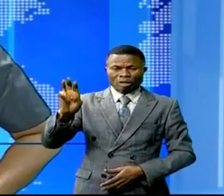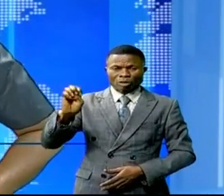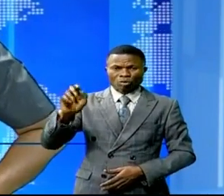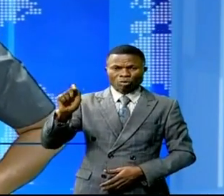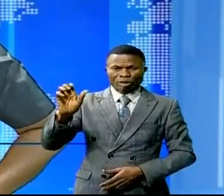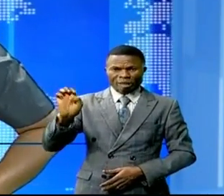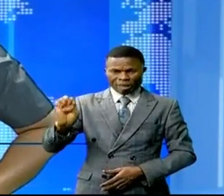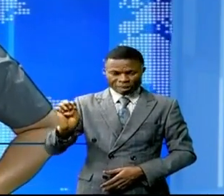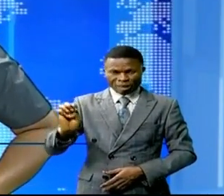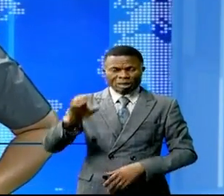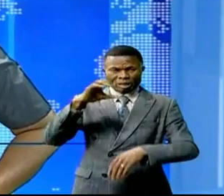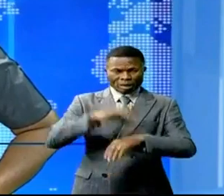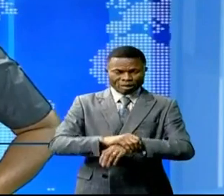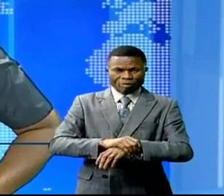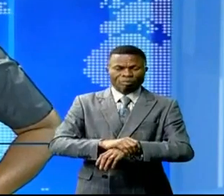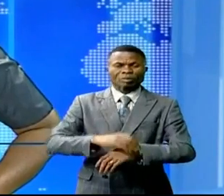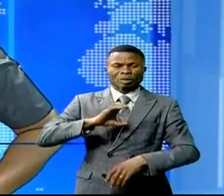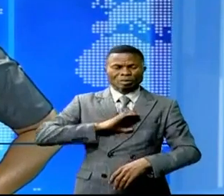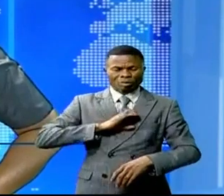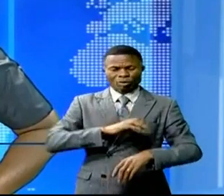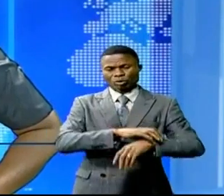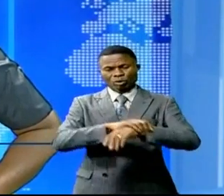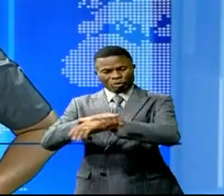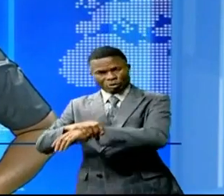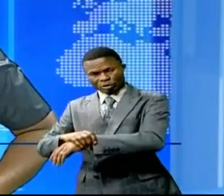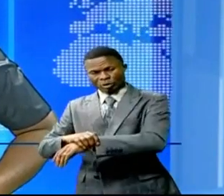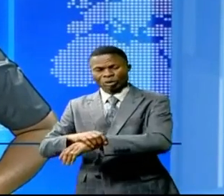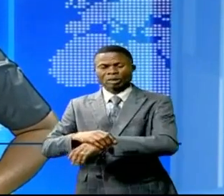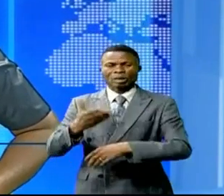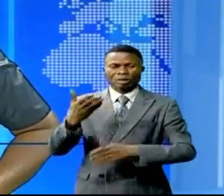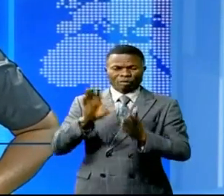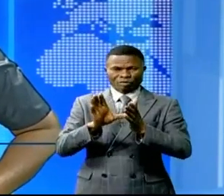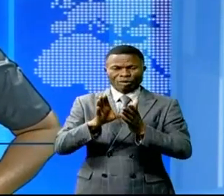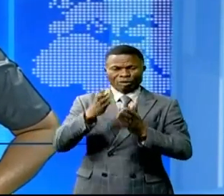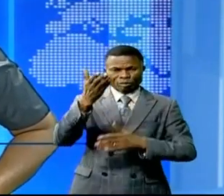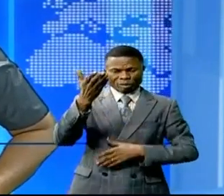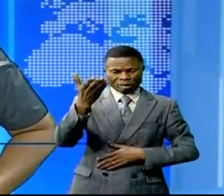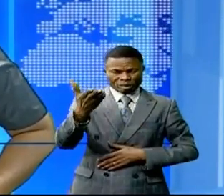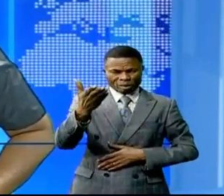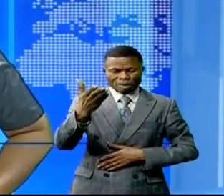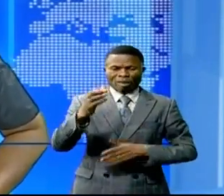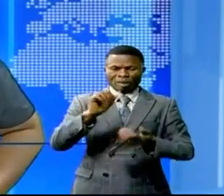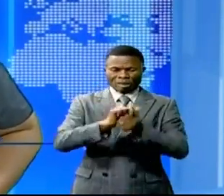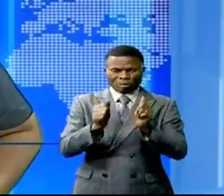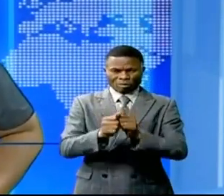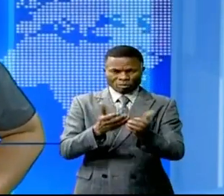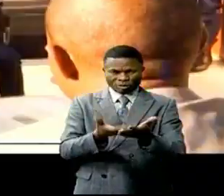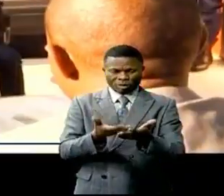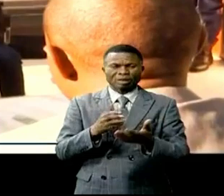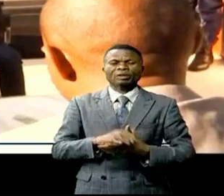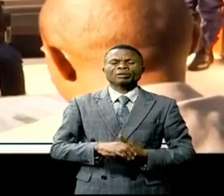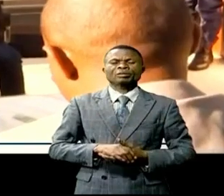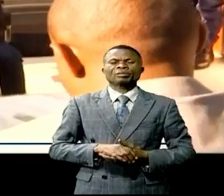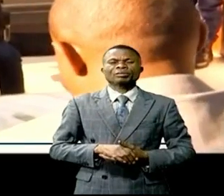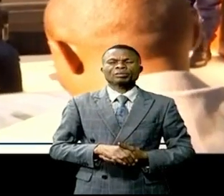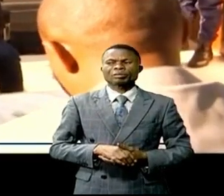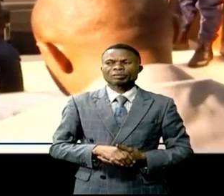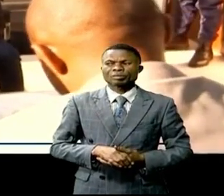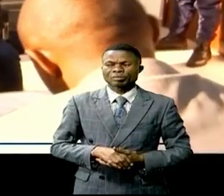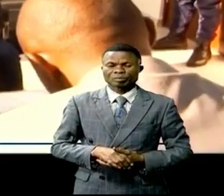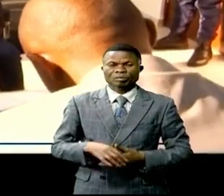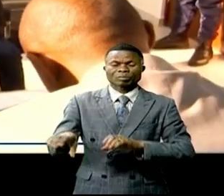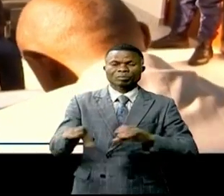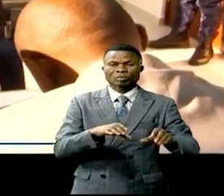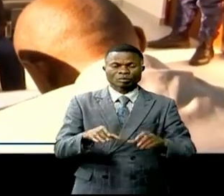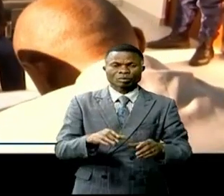été livré entre les mains de la police nationale congolaise. Francine Atoumis Chimène Dondo pour le reportage. S'est déroulé à